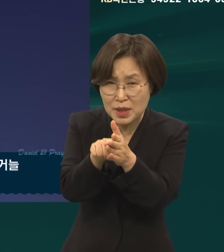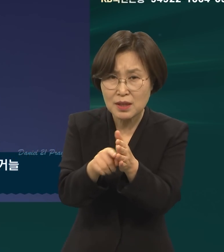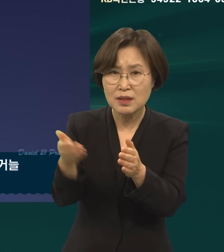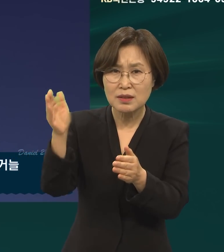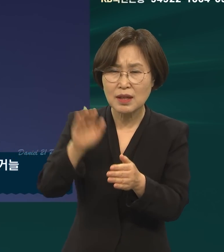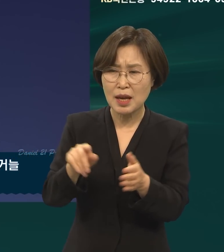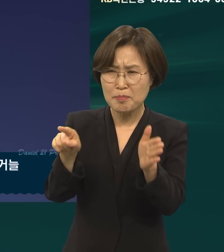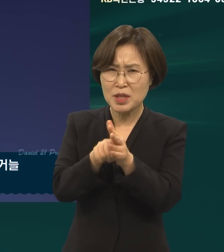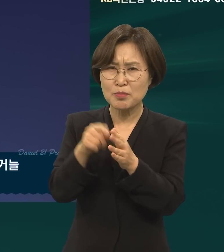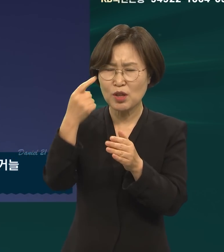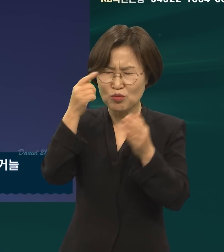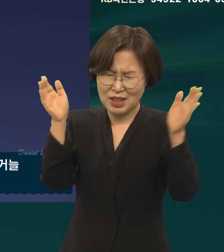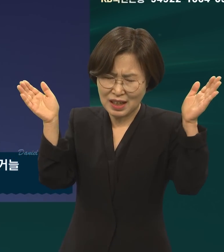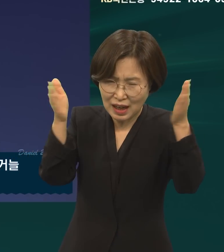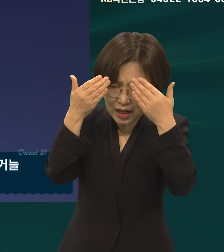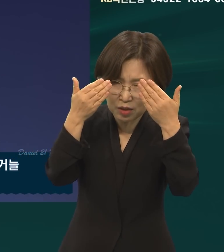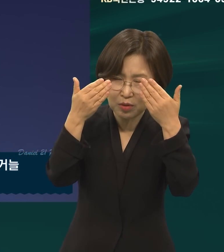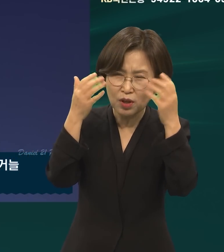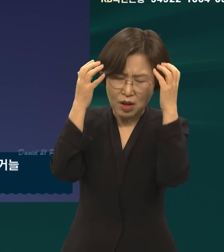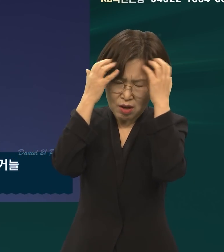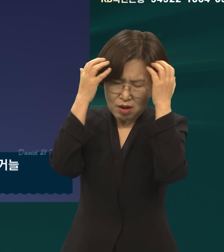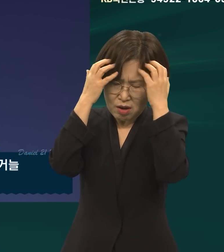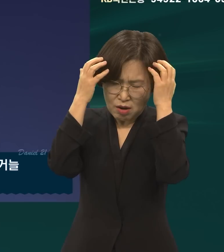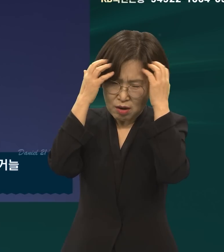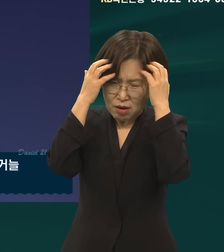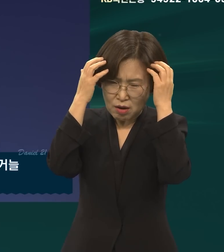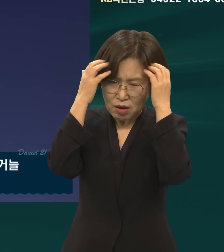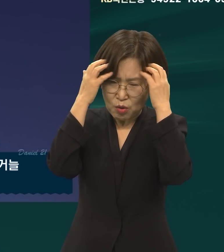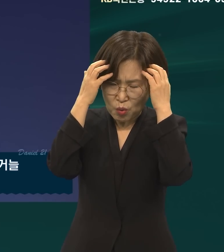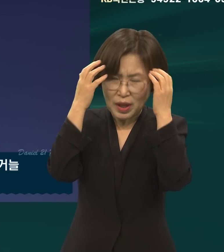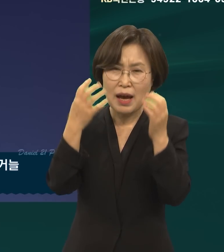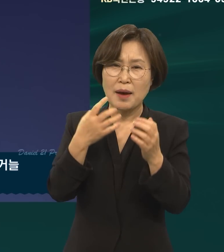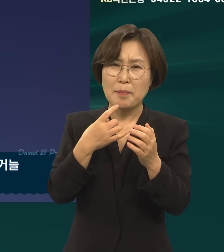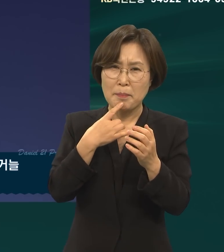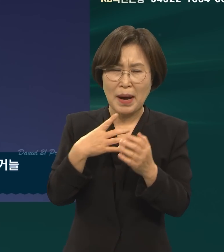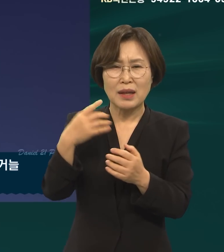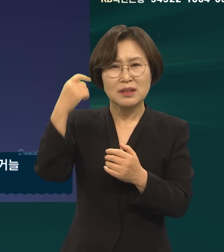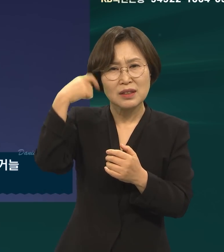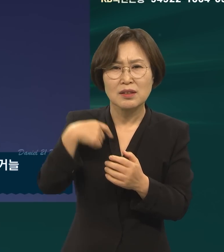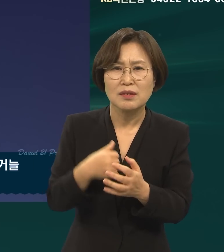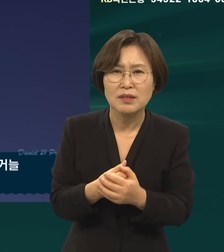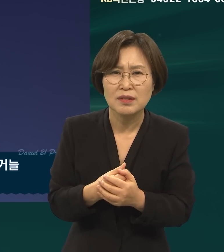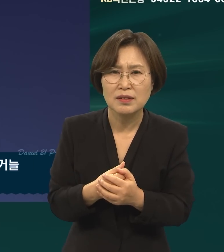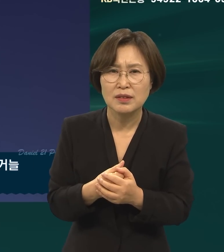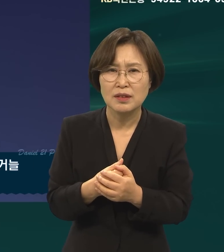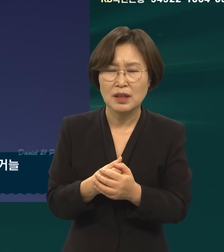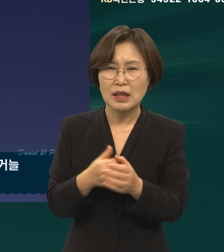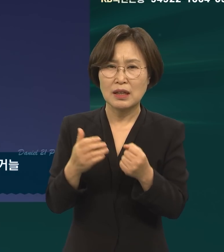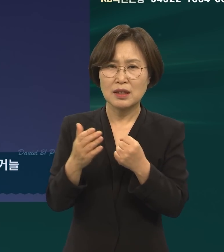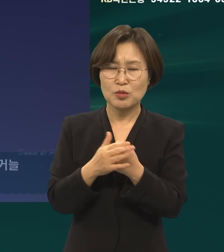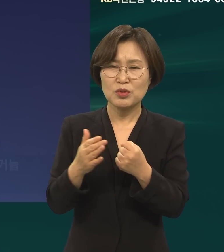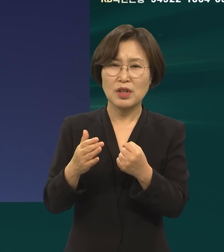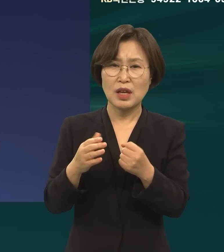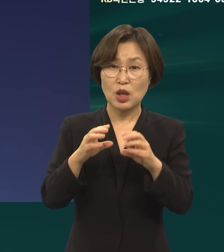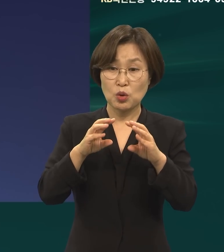눈이 가리워져서 고난이 나를 통치하고 지배하는 일이 일어날 수 있다는 말입니다. 그래서 토요일을 살